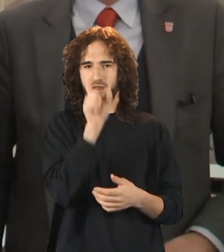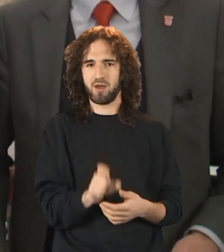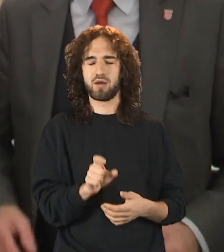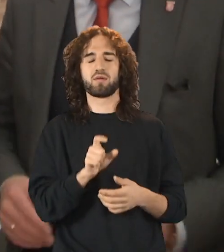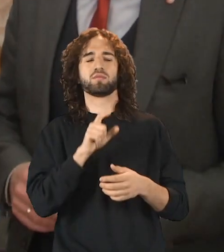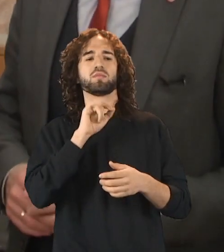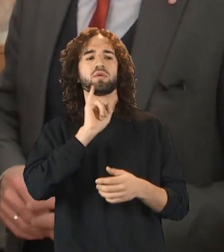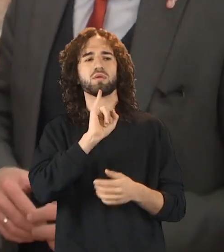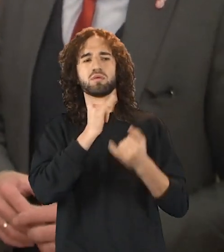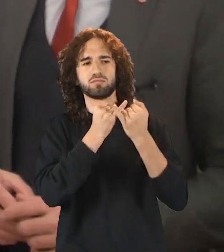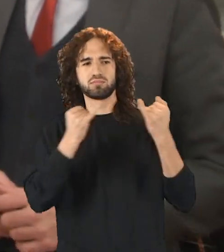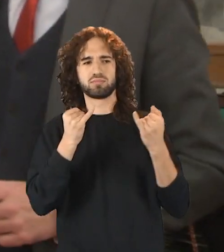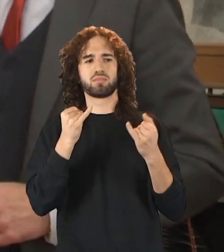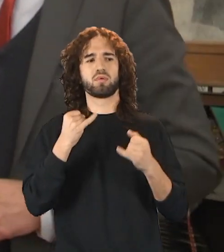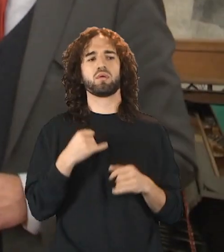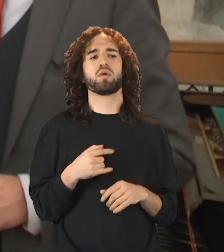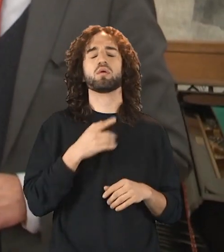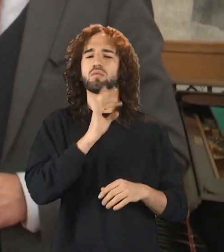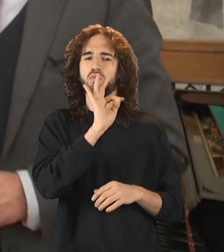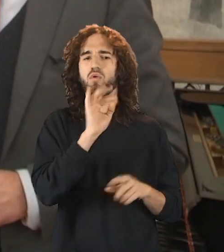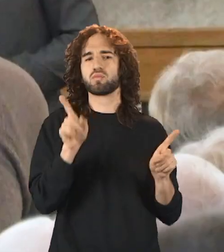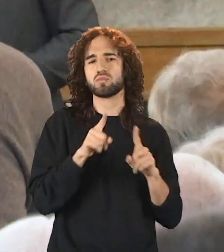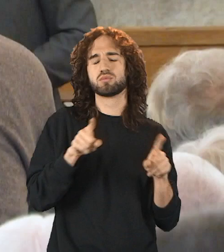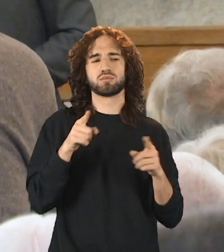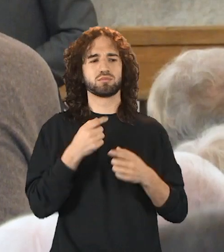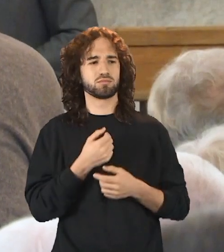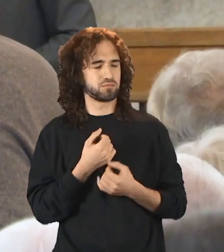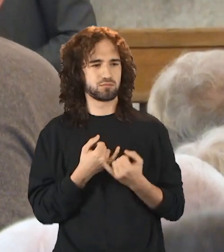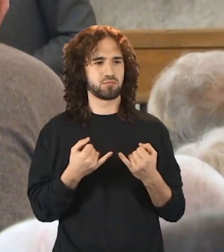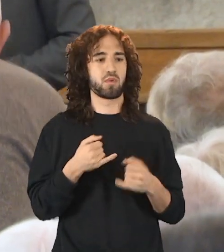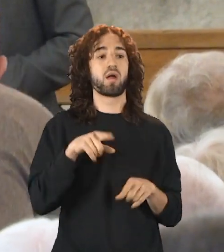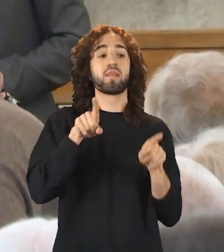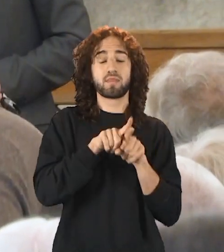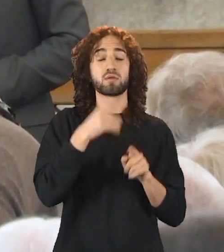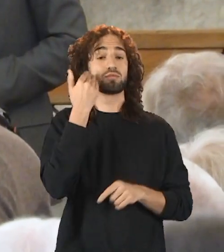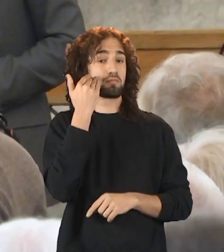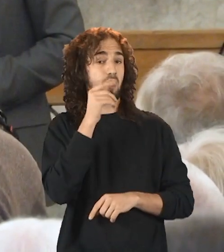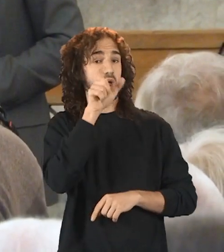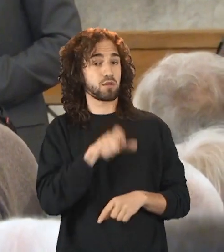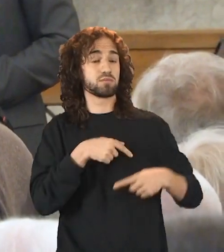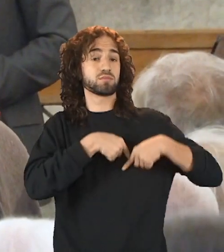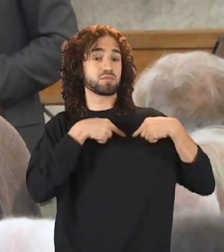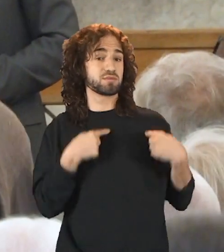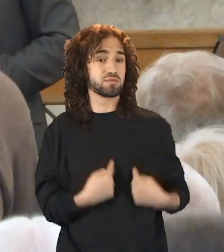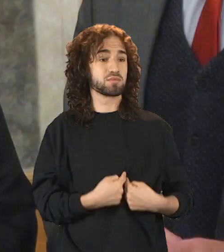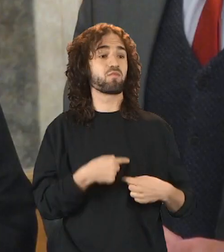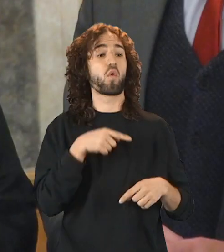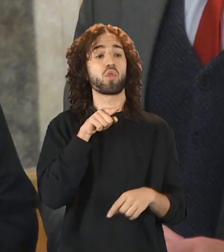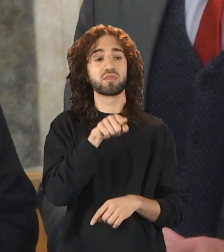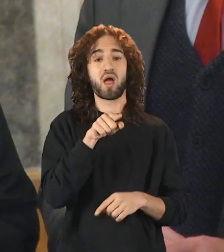artysta, grafik, plastyk, muzyk z zamiłowania oraz twórca graffiti. Ponadto laurem wolontariatu wyróżniona została Małgorzata